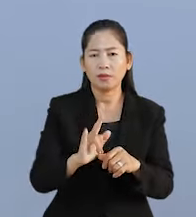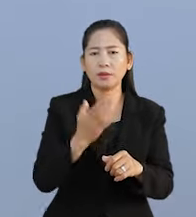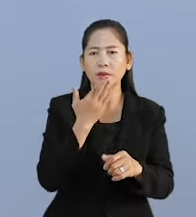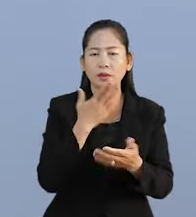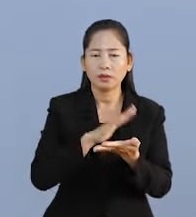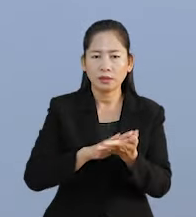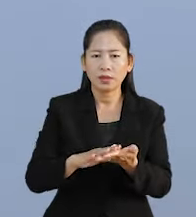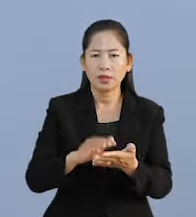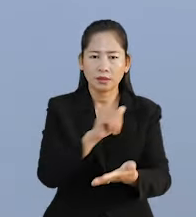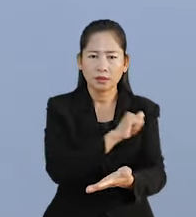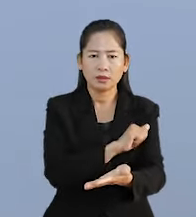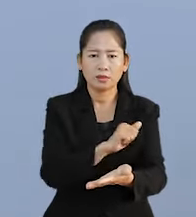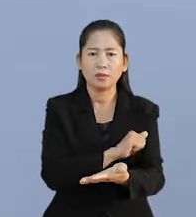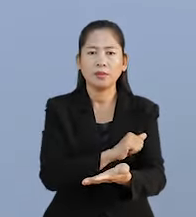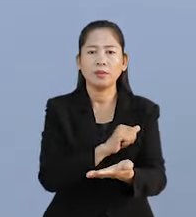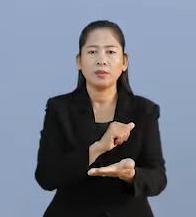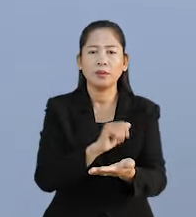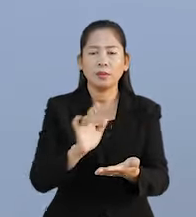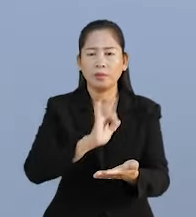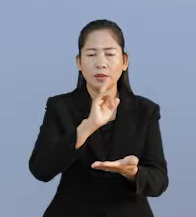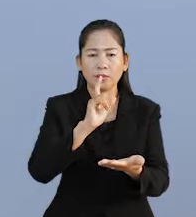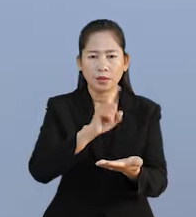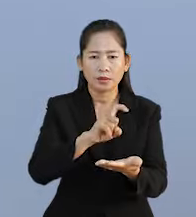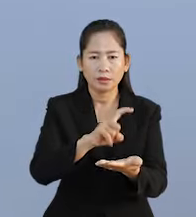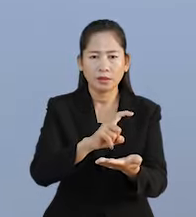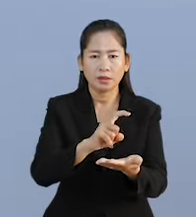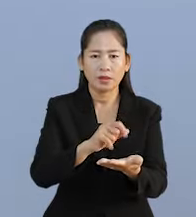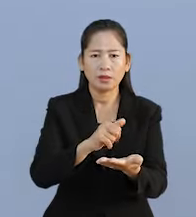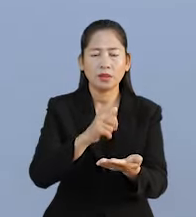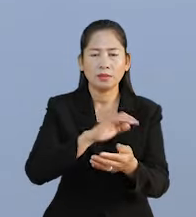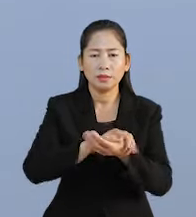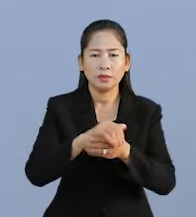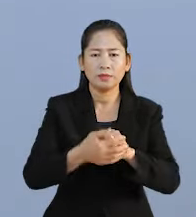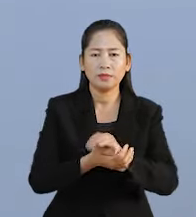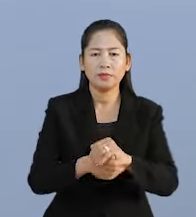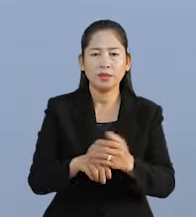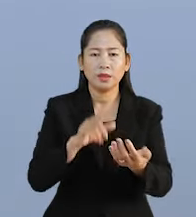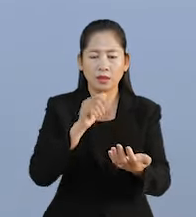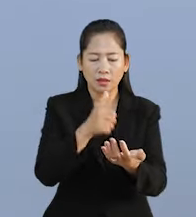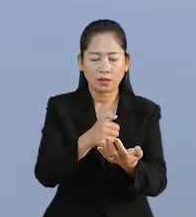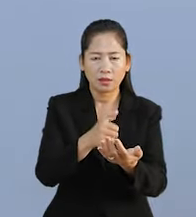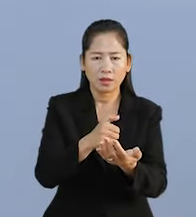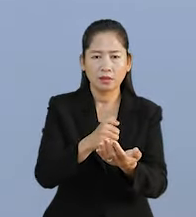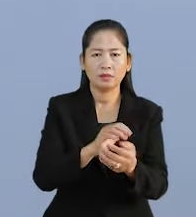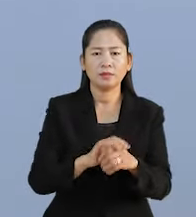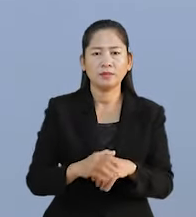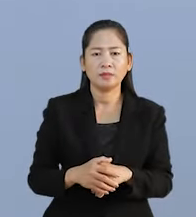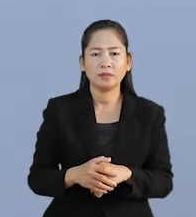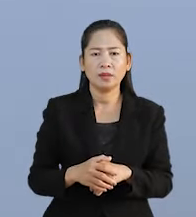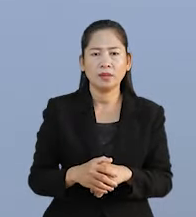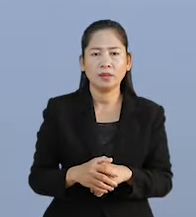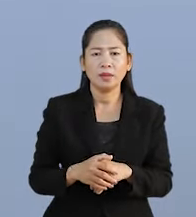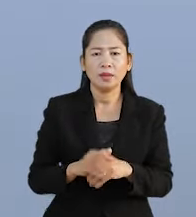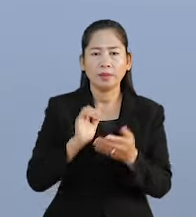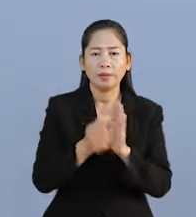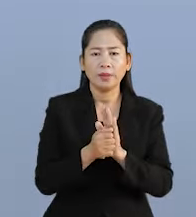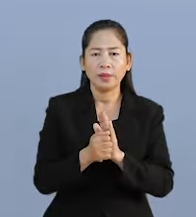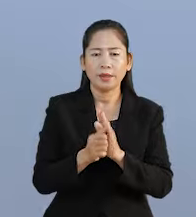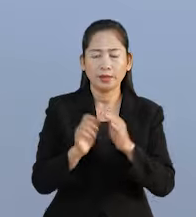កស្អាតនិងសាប៊ូអាចប្រើប្រាស់ជែលសម្រាប់លាងសម្អាតដៃឬក៏អាកុលលាងសម្អាតដៃនៅ